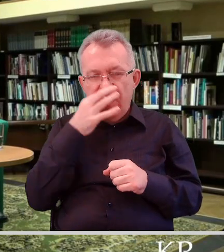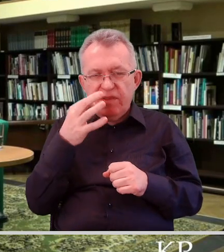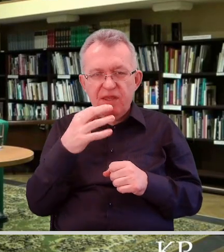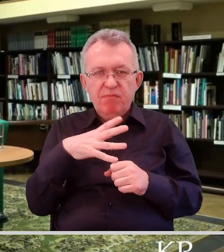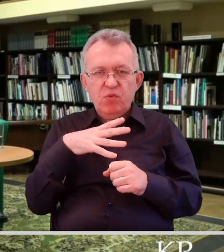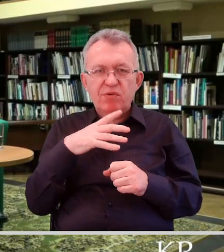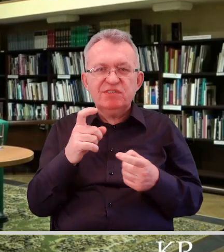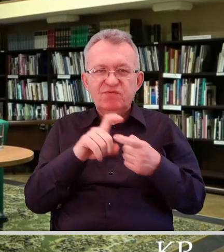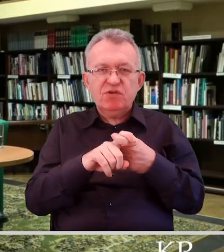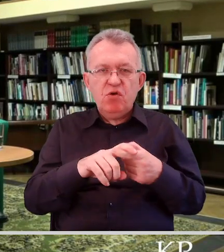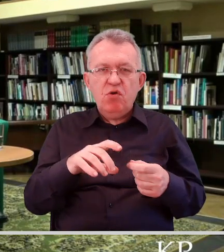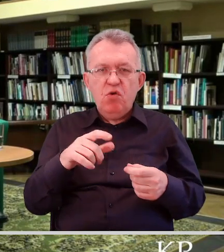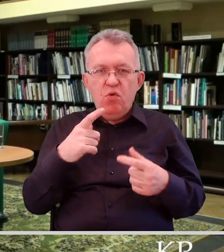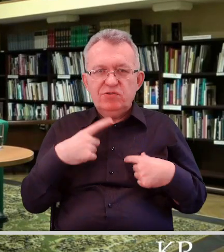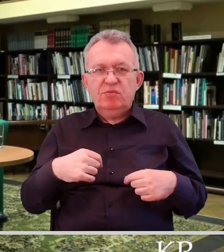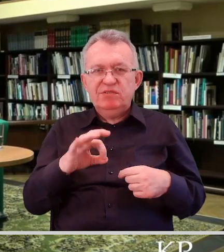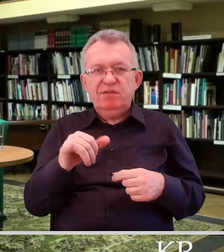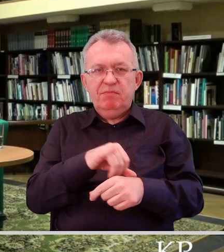był jakiś związek osobisty z tym imieniem.